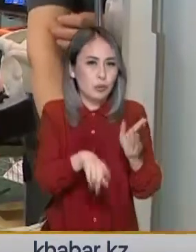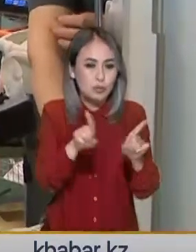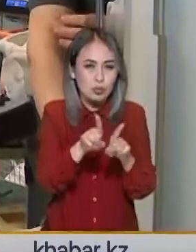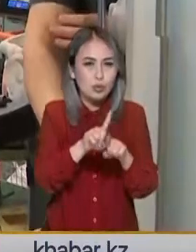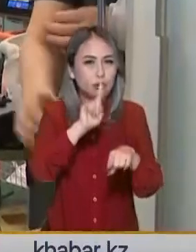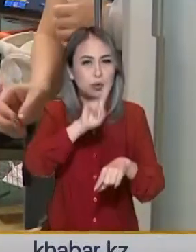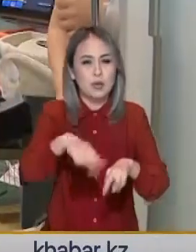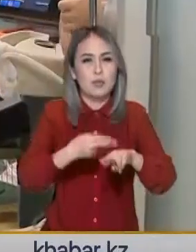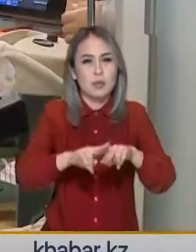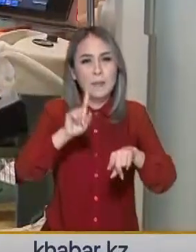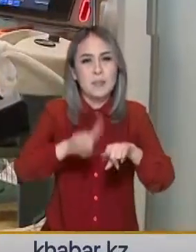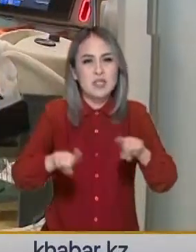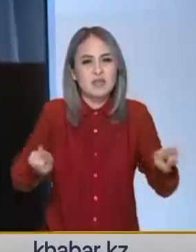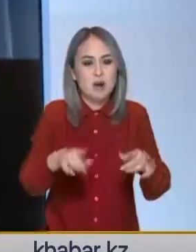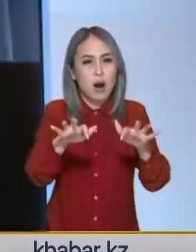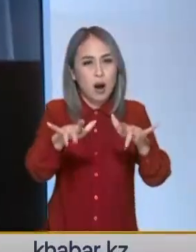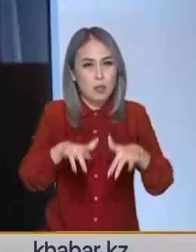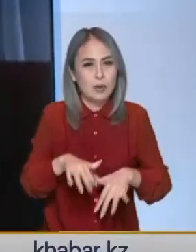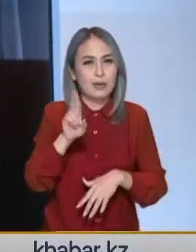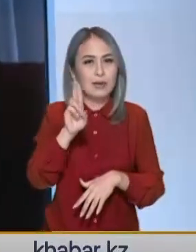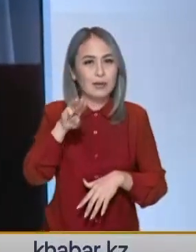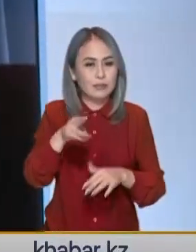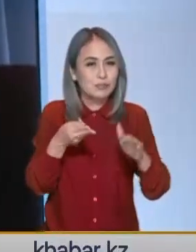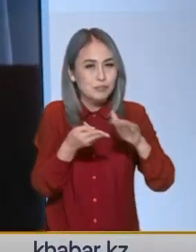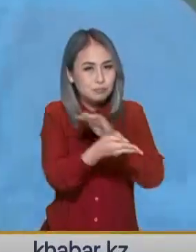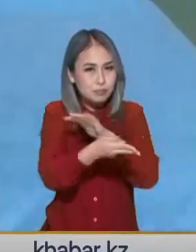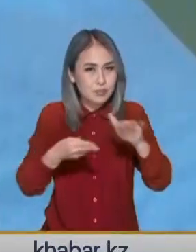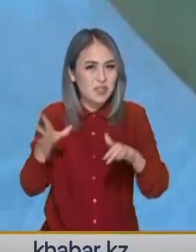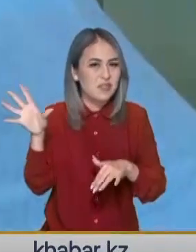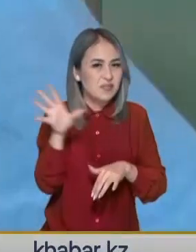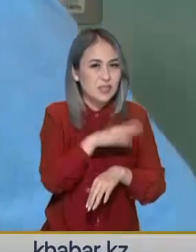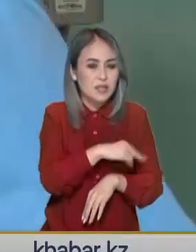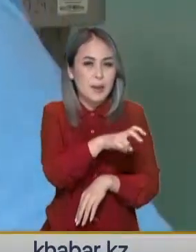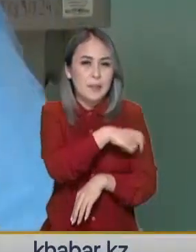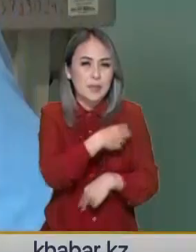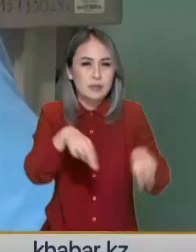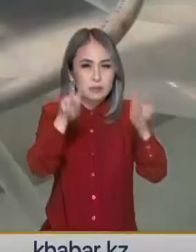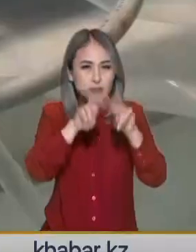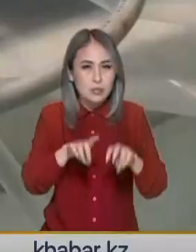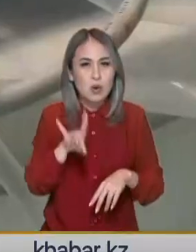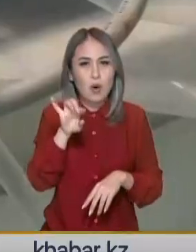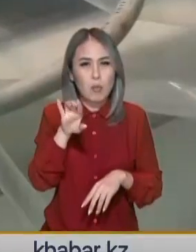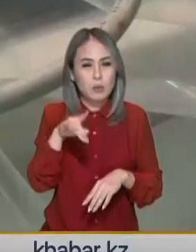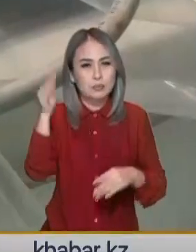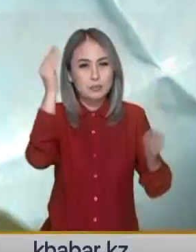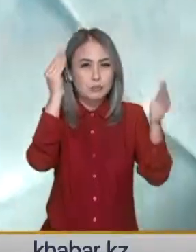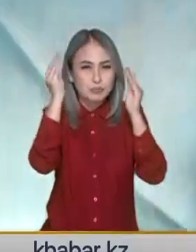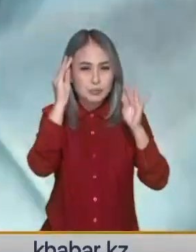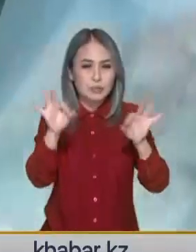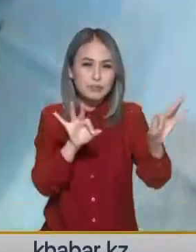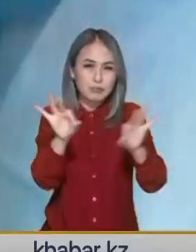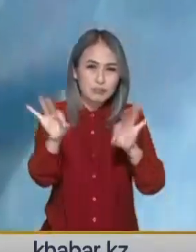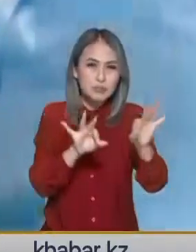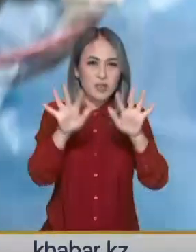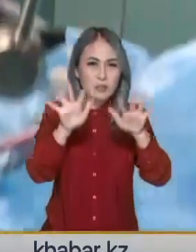оңалады. Әрине, алдымен науқастың компьютерлік томографиясының қорытындысы мен бүкіл медициналық сараптамасы роботқа енгізіледі. Протездің өлшемін,